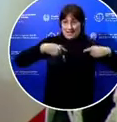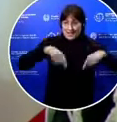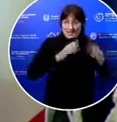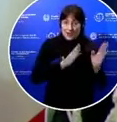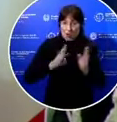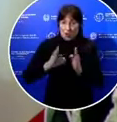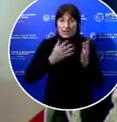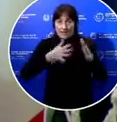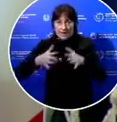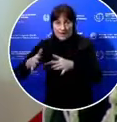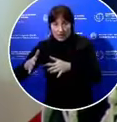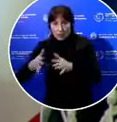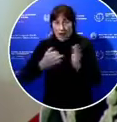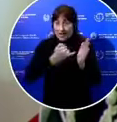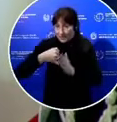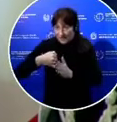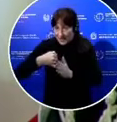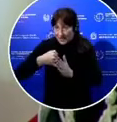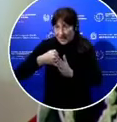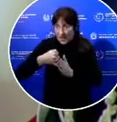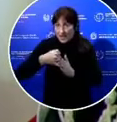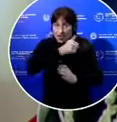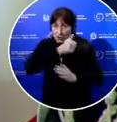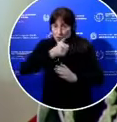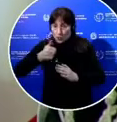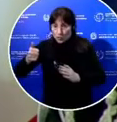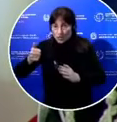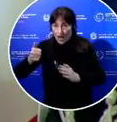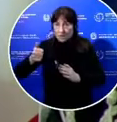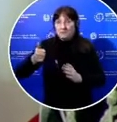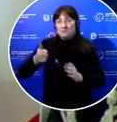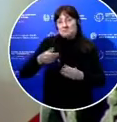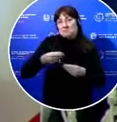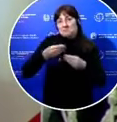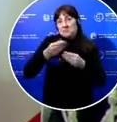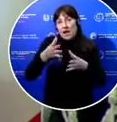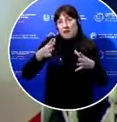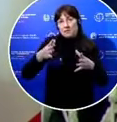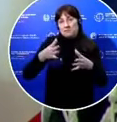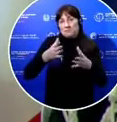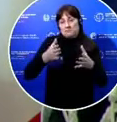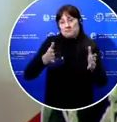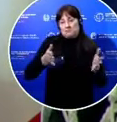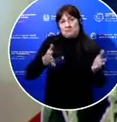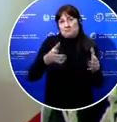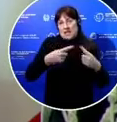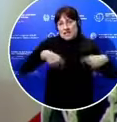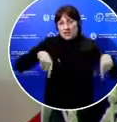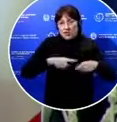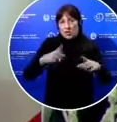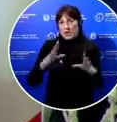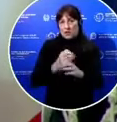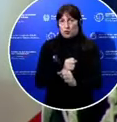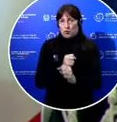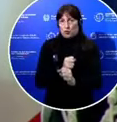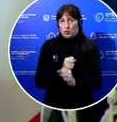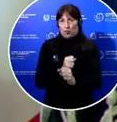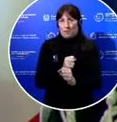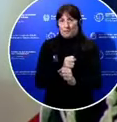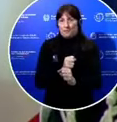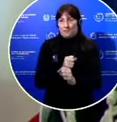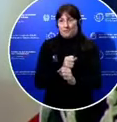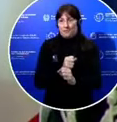esperti facilitatori, di cui ci siamo avvalsi, forniranno una sintetica lettura della sessione, avvalendosi di una